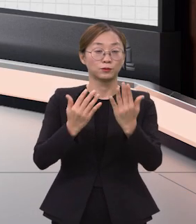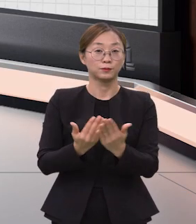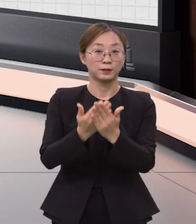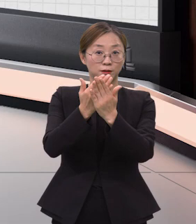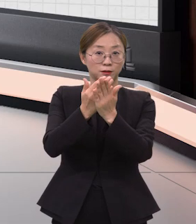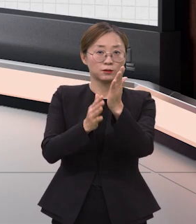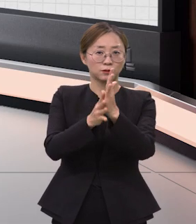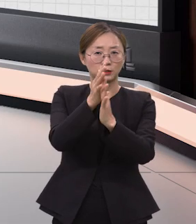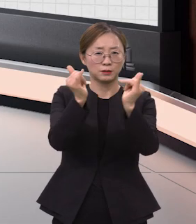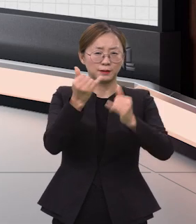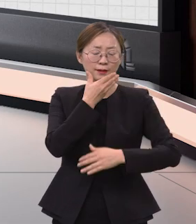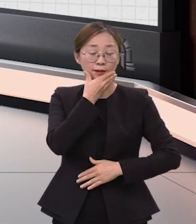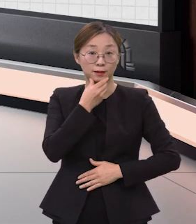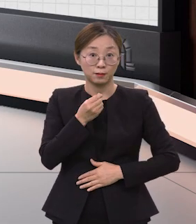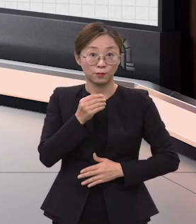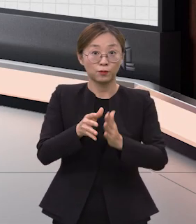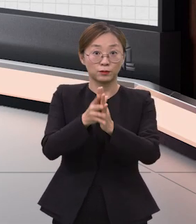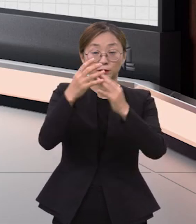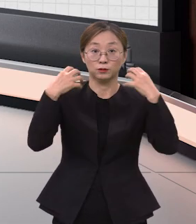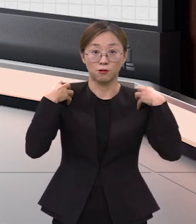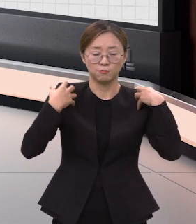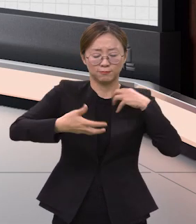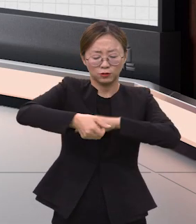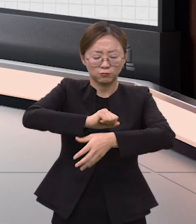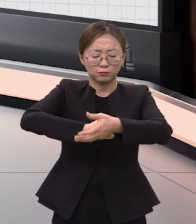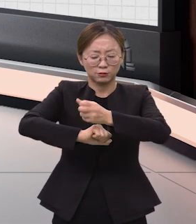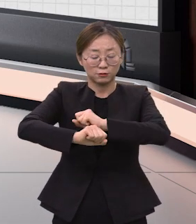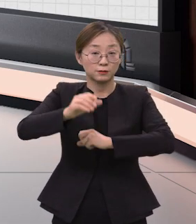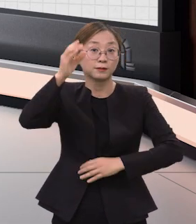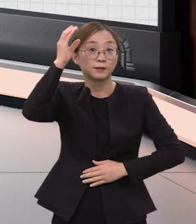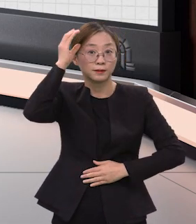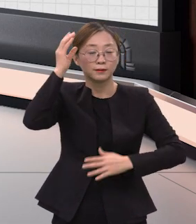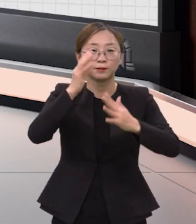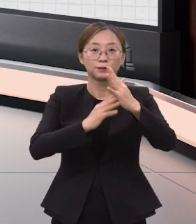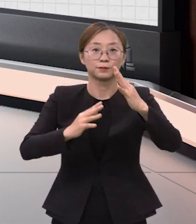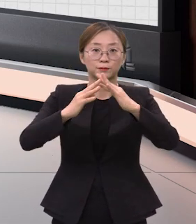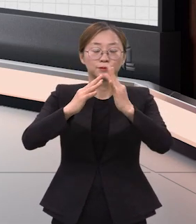나은 미래, 행복한 시민을 위해 노력하는 공주시가 되길 바라며